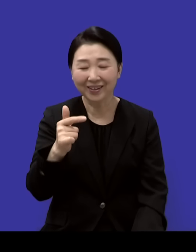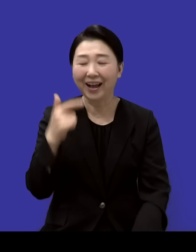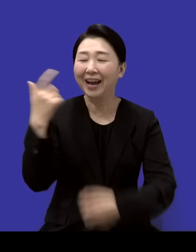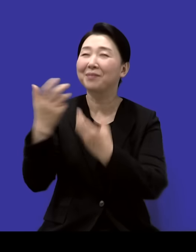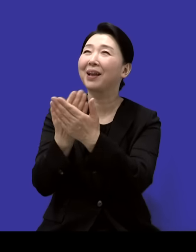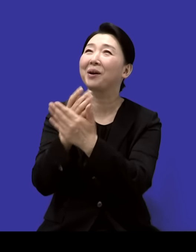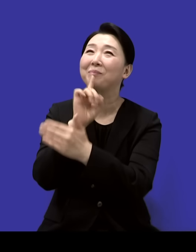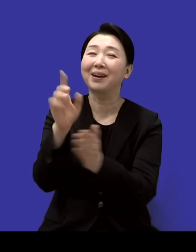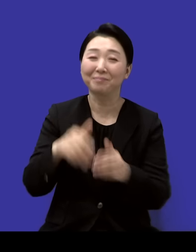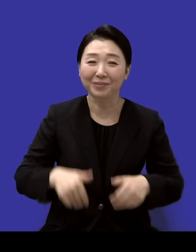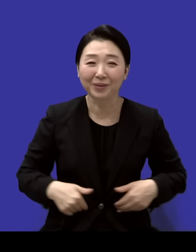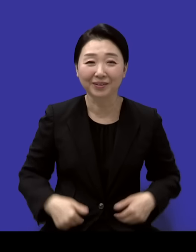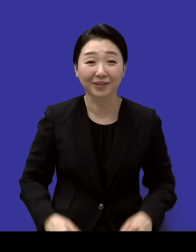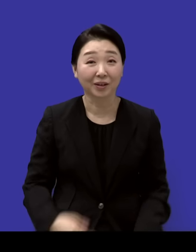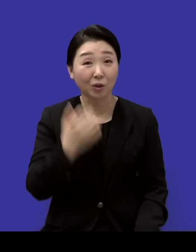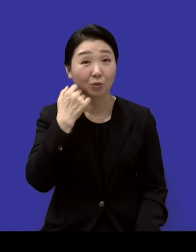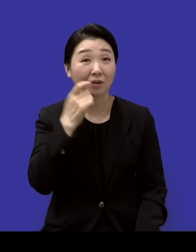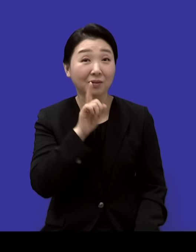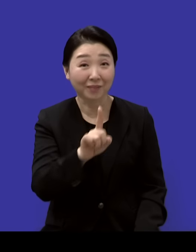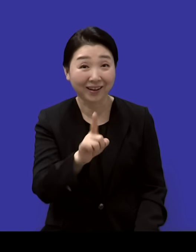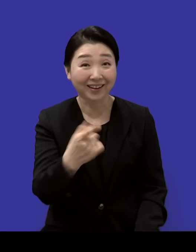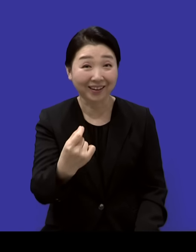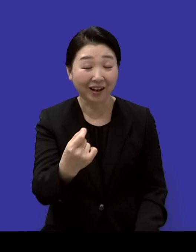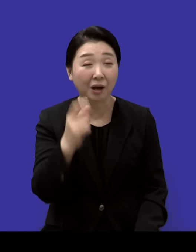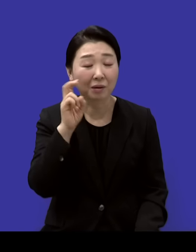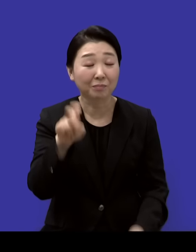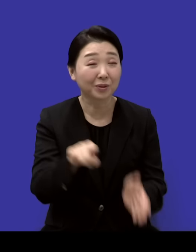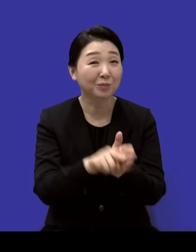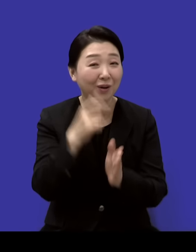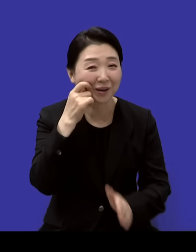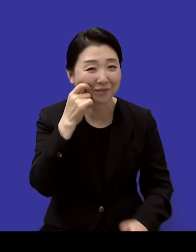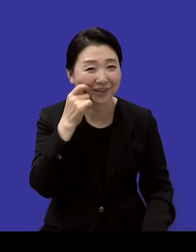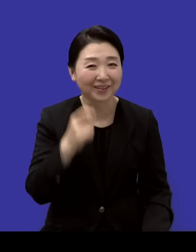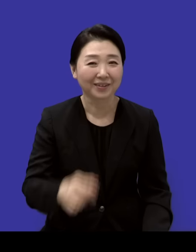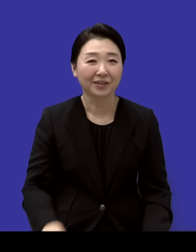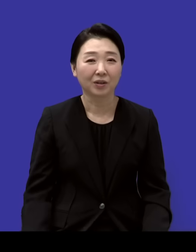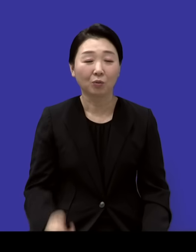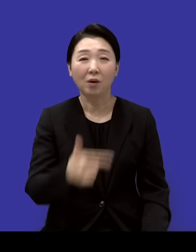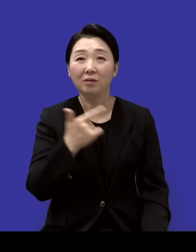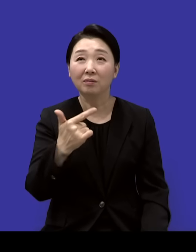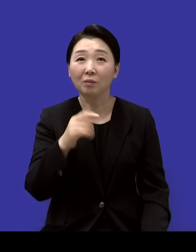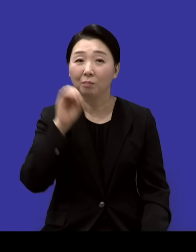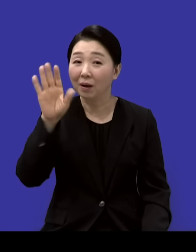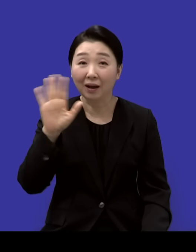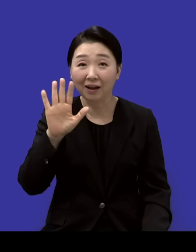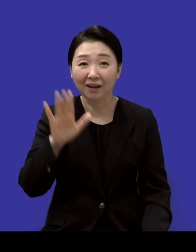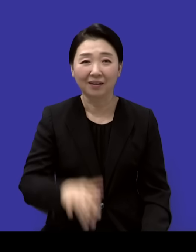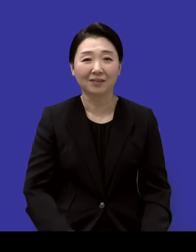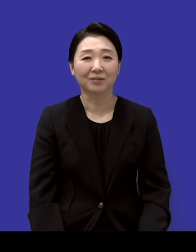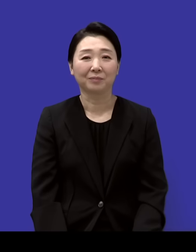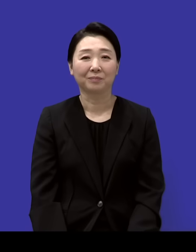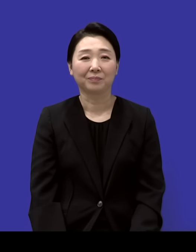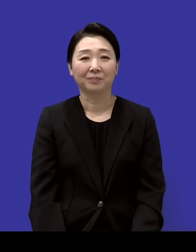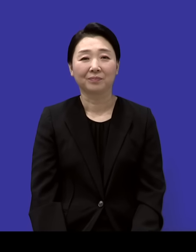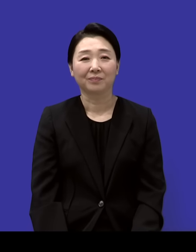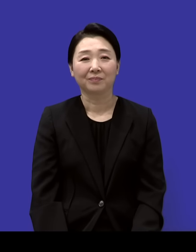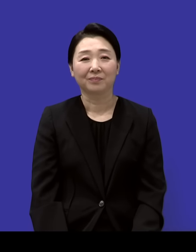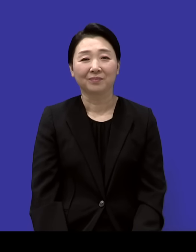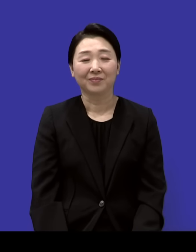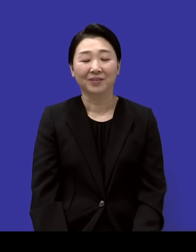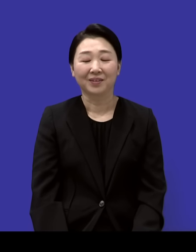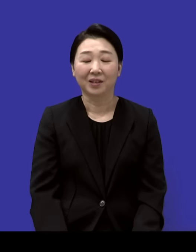풀렸어야죠. 아 정말 이런 얘기하면 누가 거짓말한다 하시겠지만 제가 어떻게 목사로서 그런 그러니까 왜 얘기. 큰 거를 왜 안 요구하신 적 없어요? 큰 게. 이거 크게 한번 불러주세요. 그러면 안